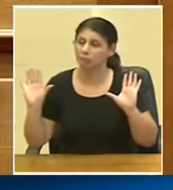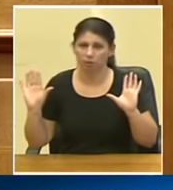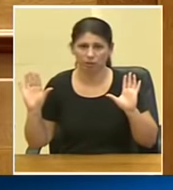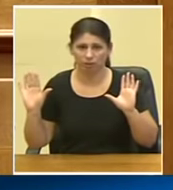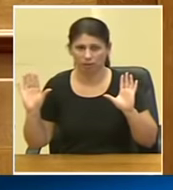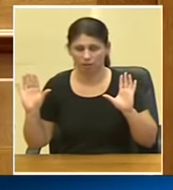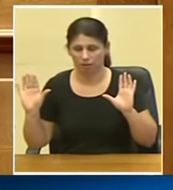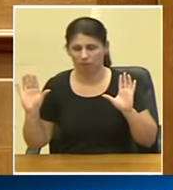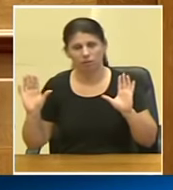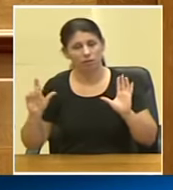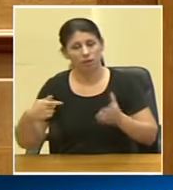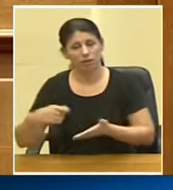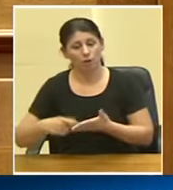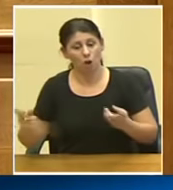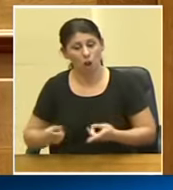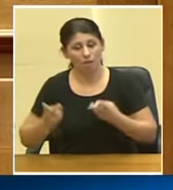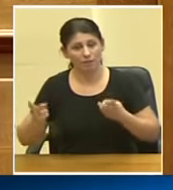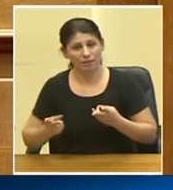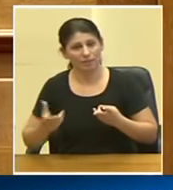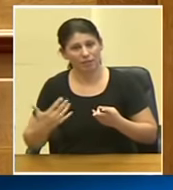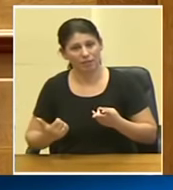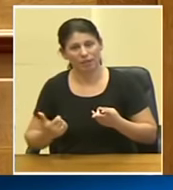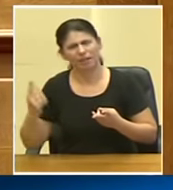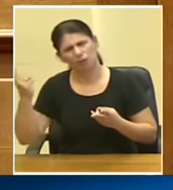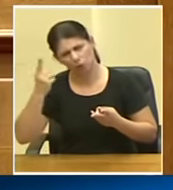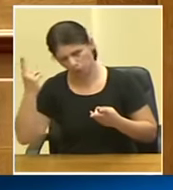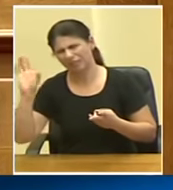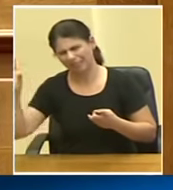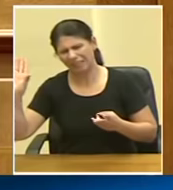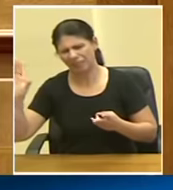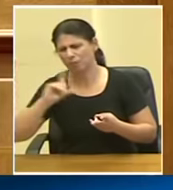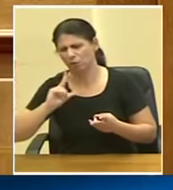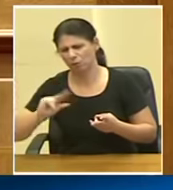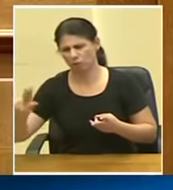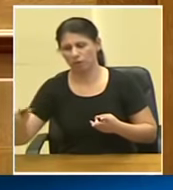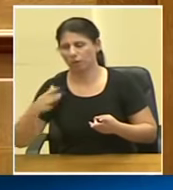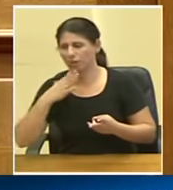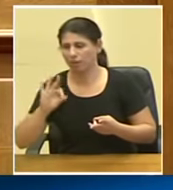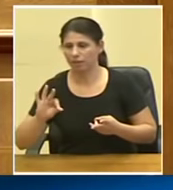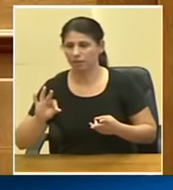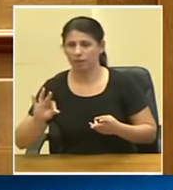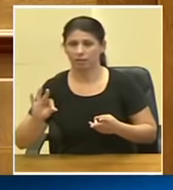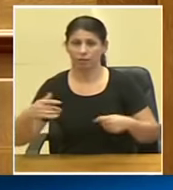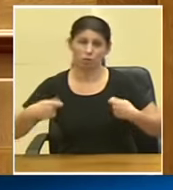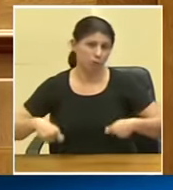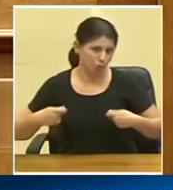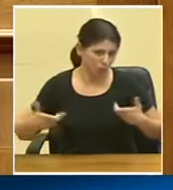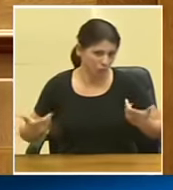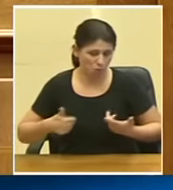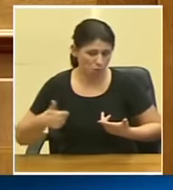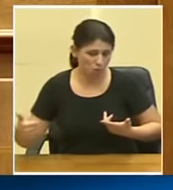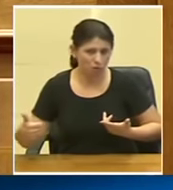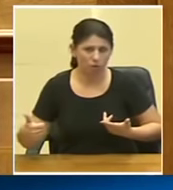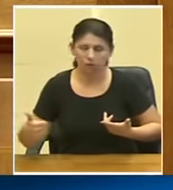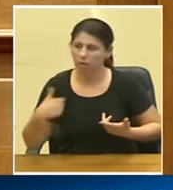οι φοροελαφρύνσεις θα είναι για τους συνήθους ύποπτους, δηλαδή για τους ελίτ. Και λένε